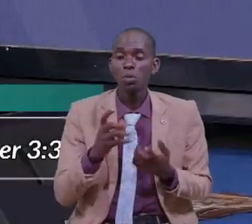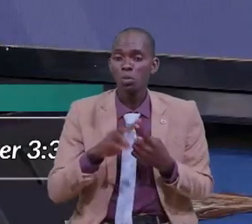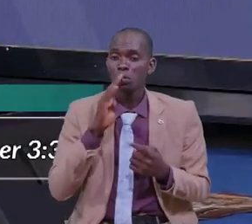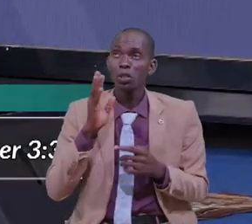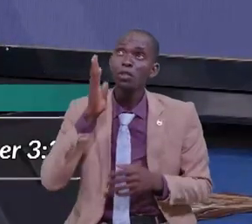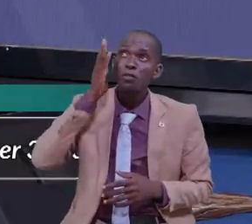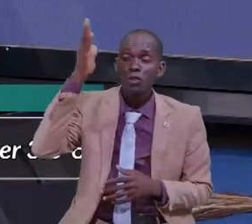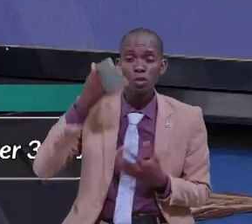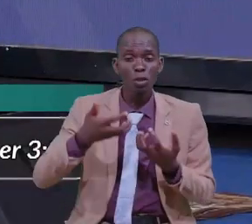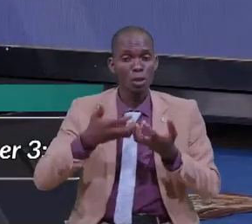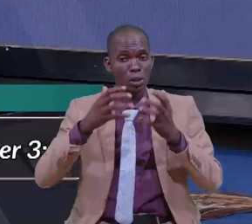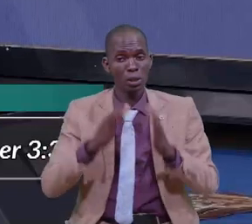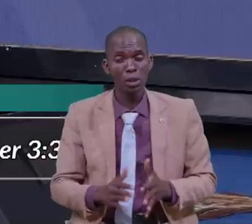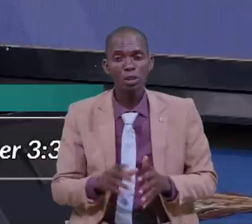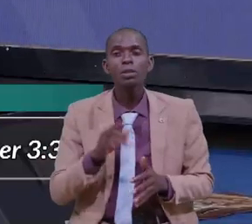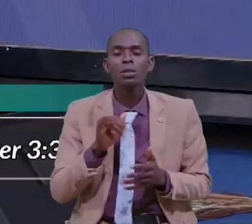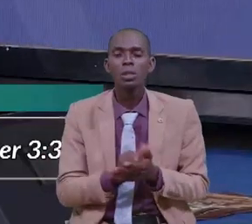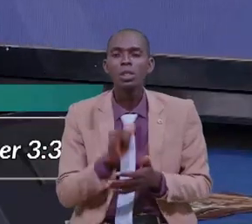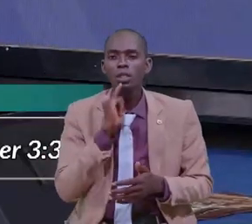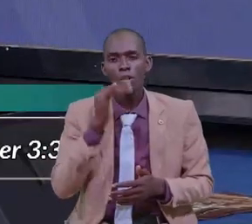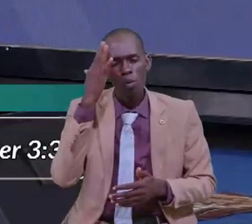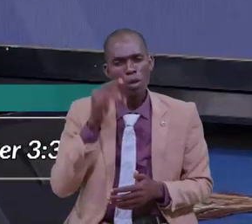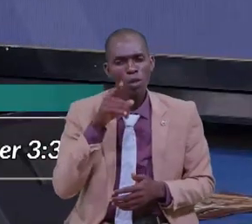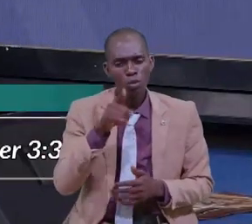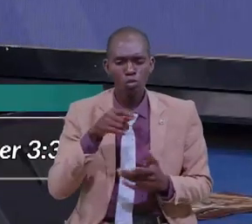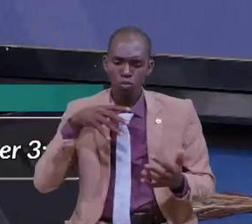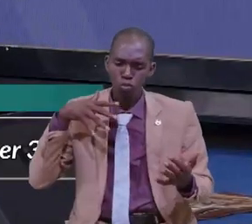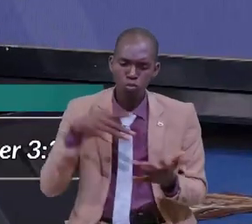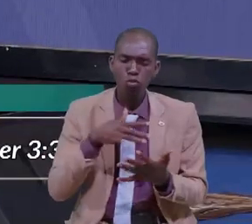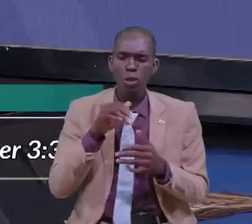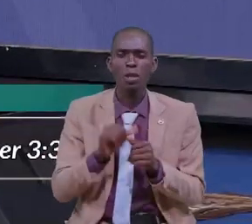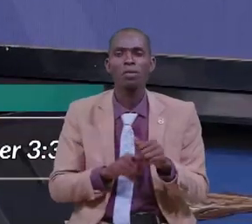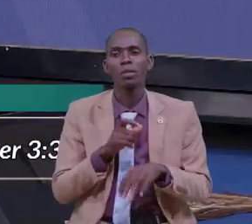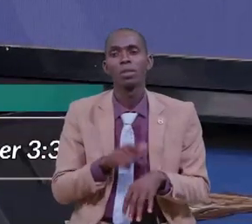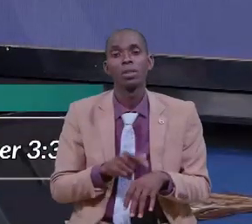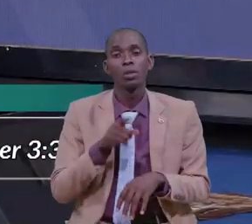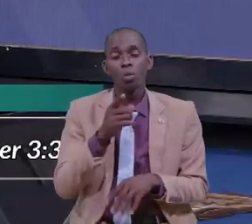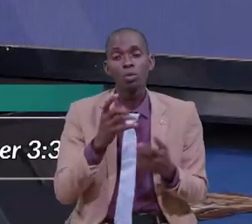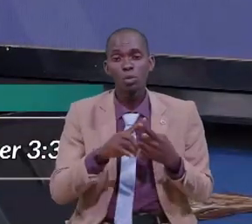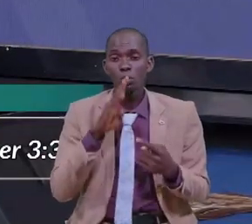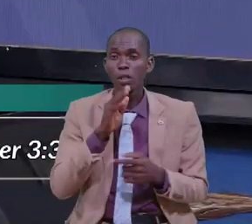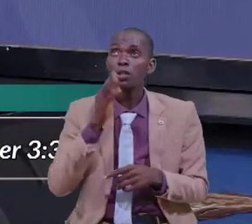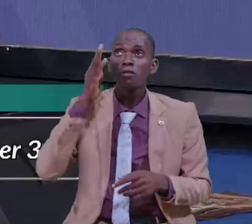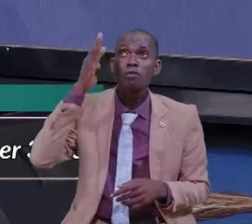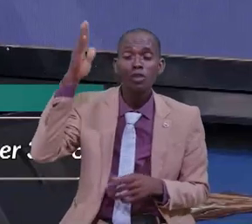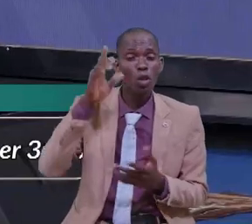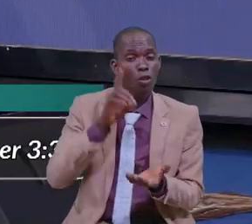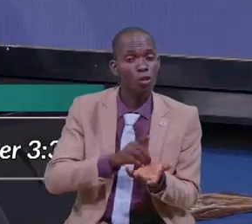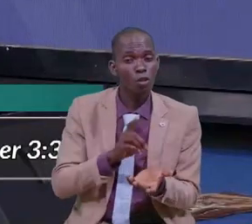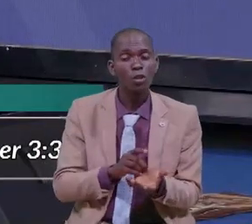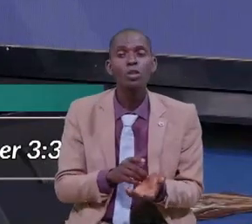Un ingénieur futur a une conviction. Voilà pourquoi il étudie chaque moment. Un docteur